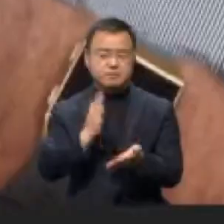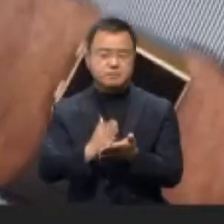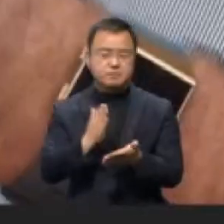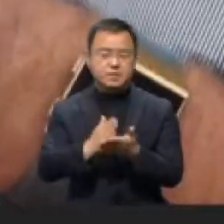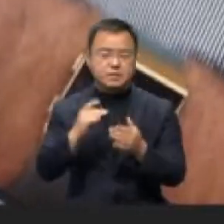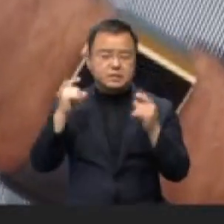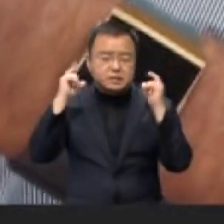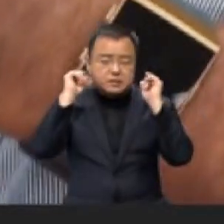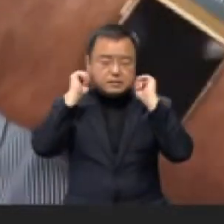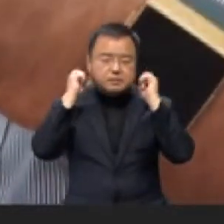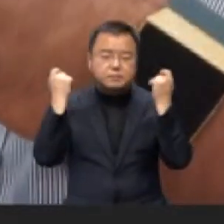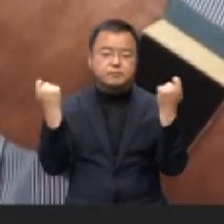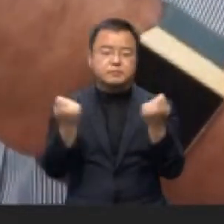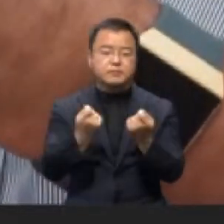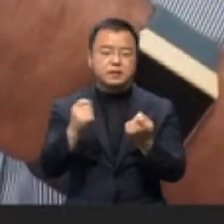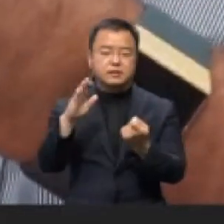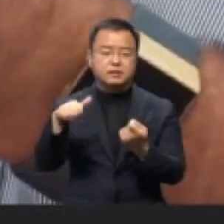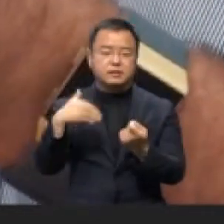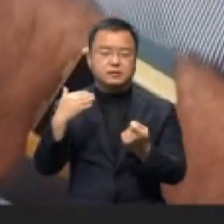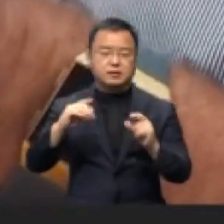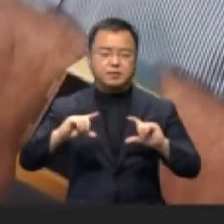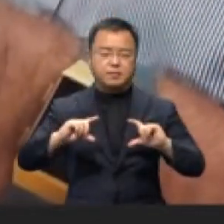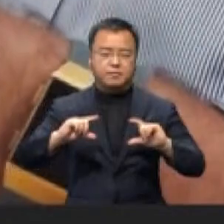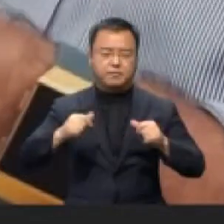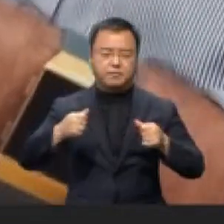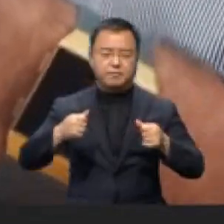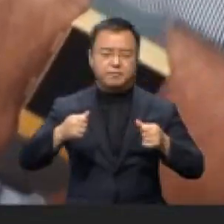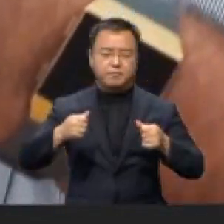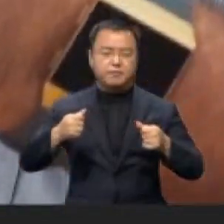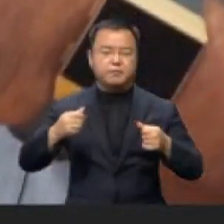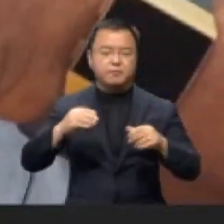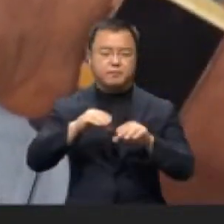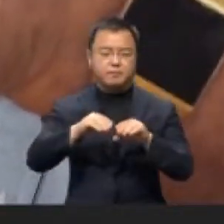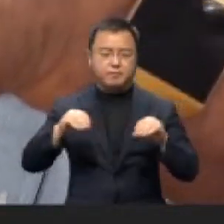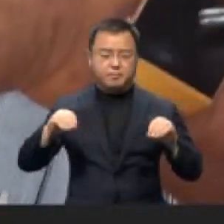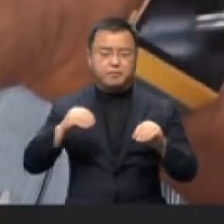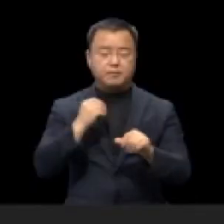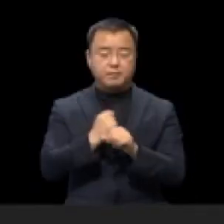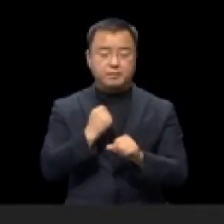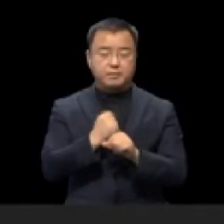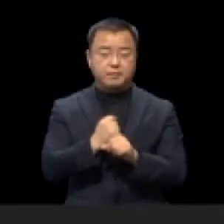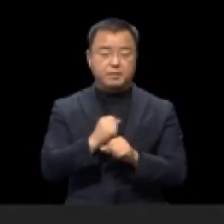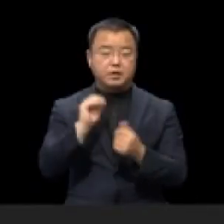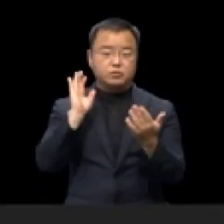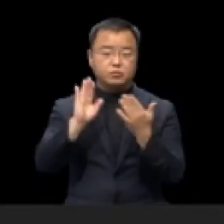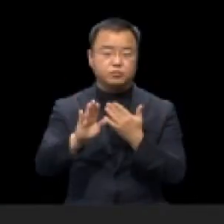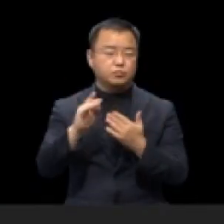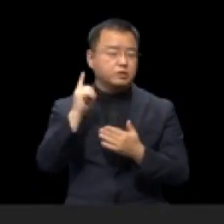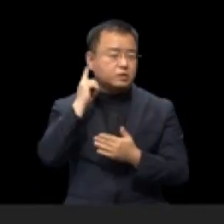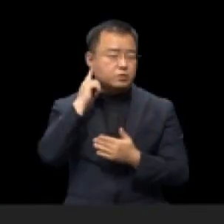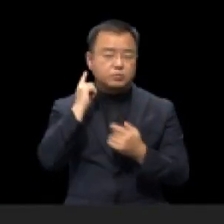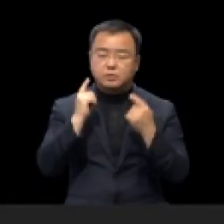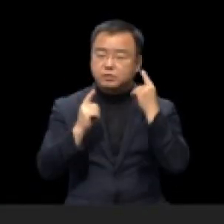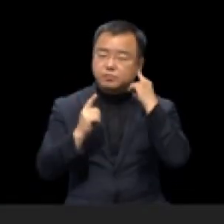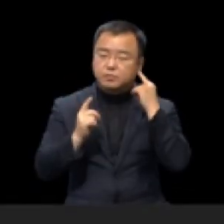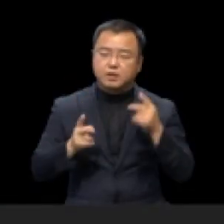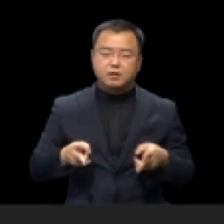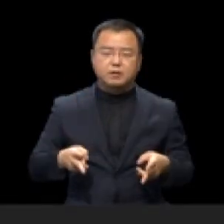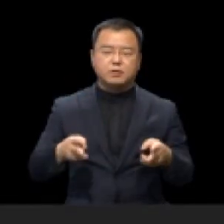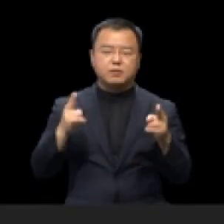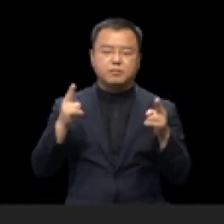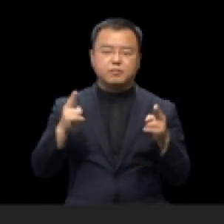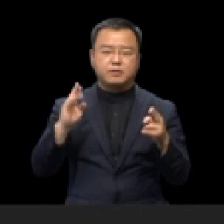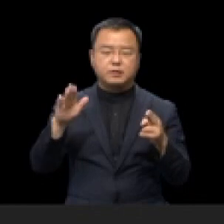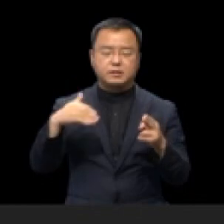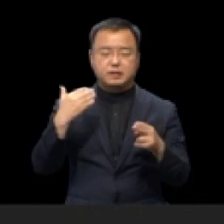뒤에 펼쳐지지 않게 반으로 잘 접어줍니다. 이후 귀걸이 끈을 가위로 자르고